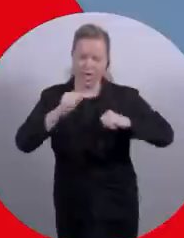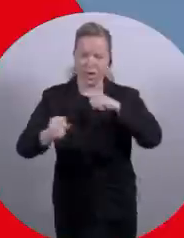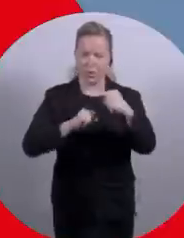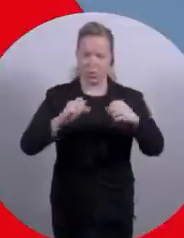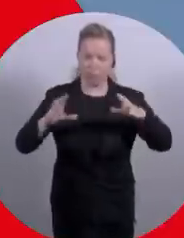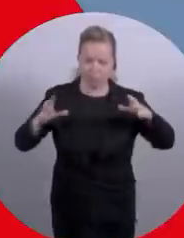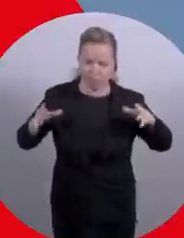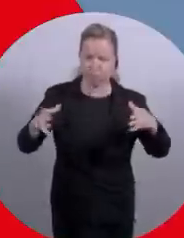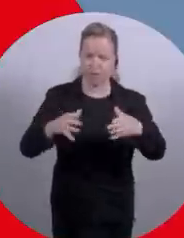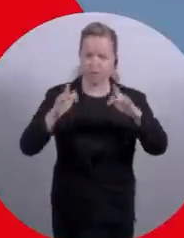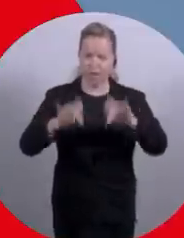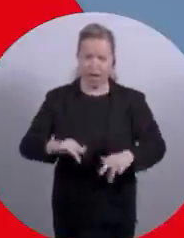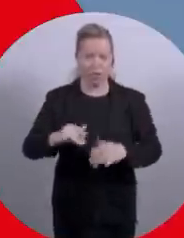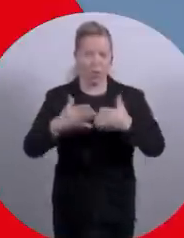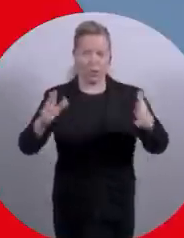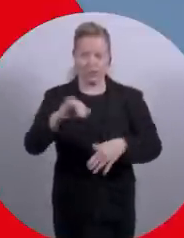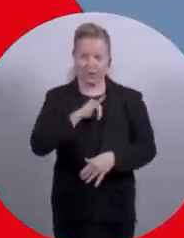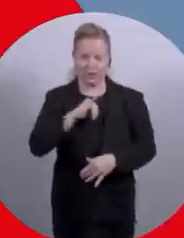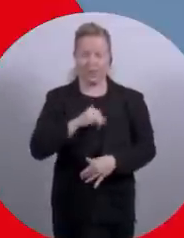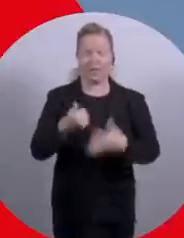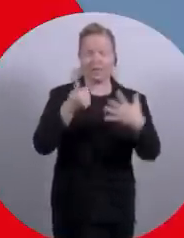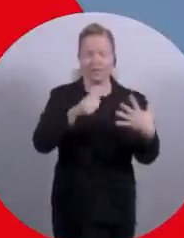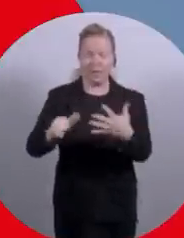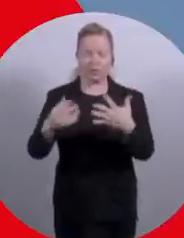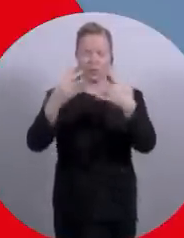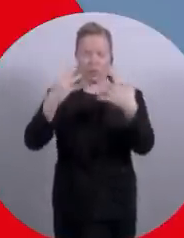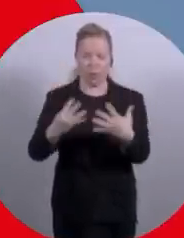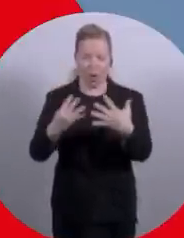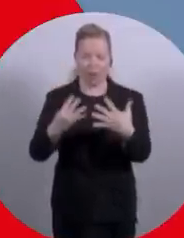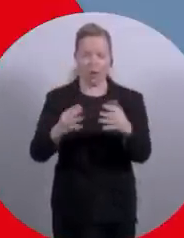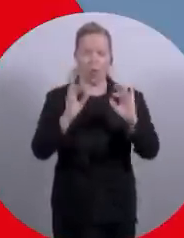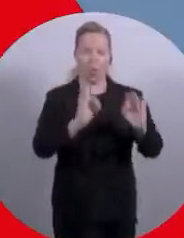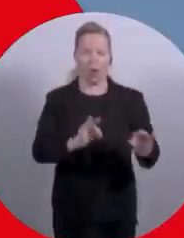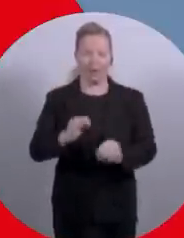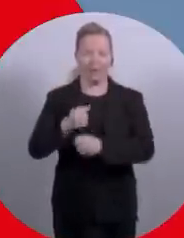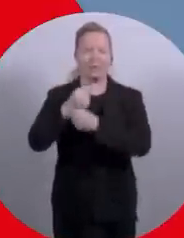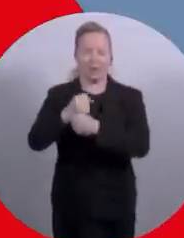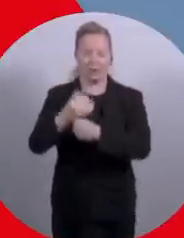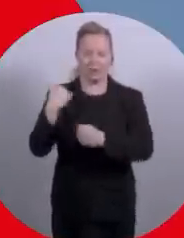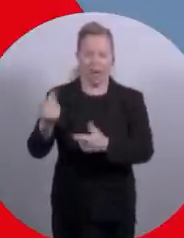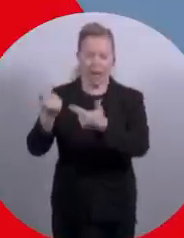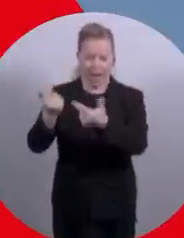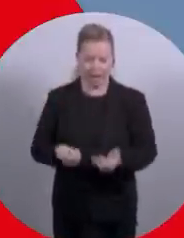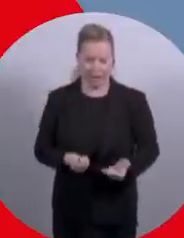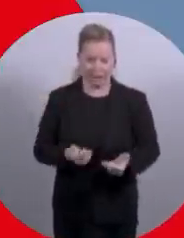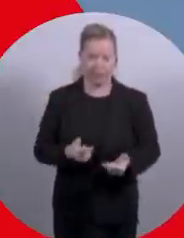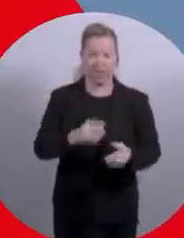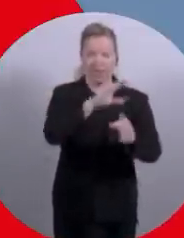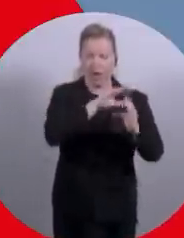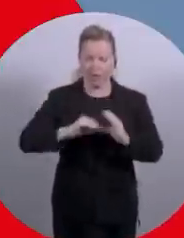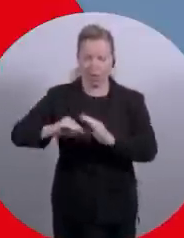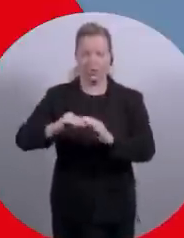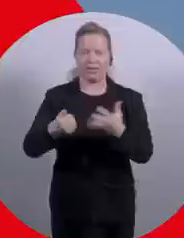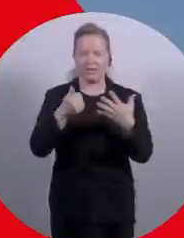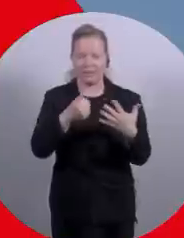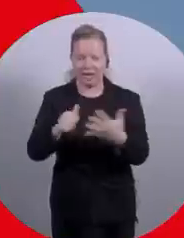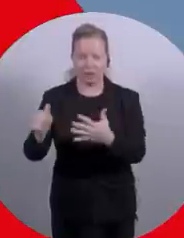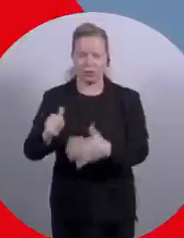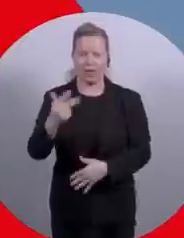waren 600 9 ordentlich Delegierte eingeladen davon sind 603